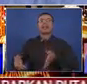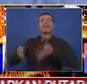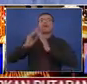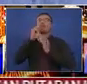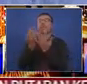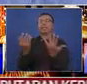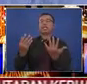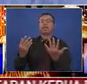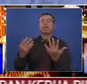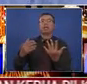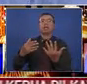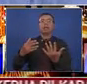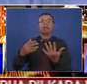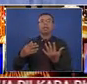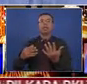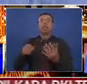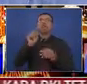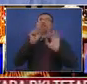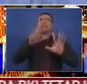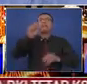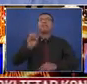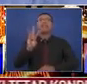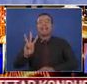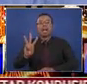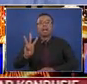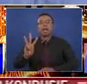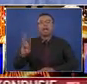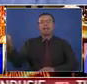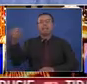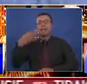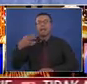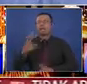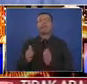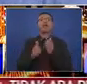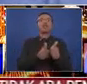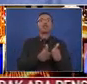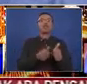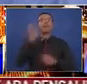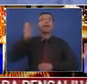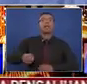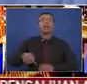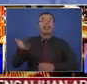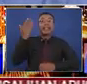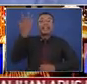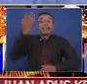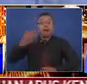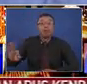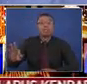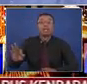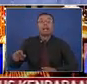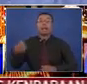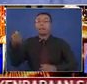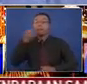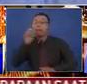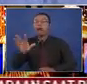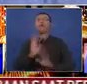semua warga di 17 Maret bilang kita akan ikutin pengadilan tadi terang-terangan